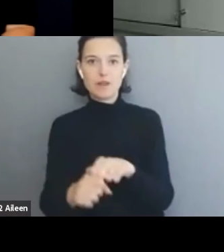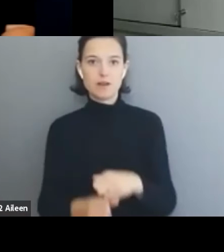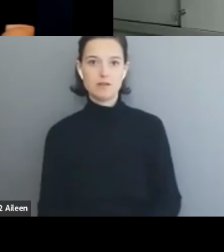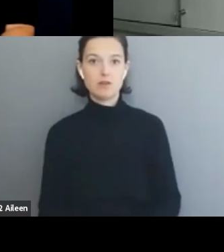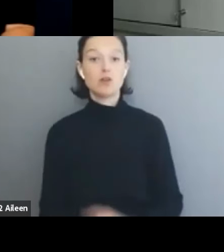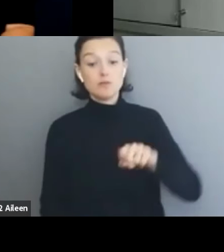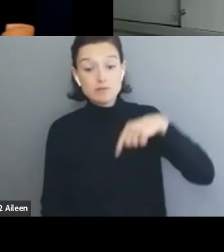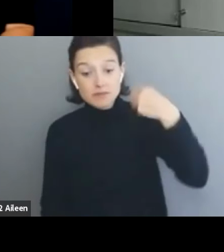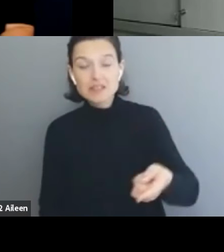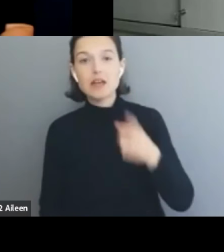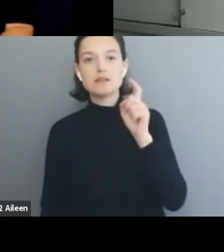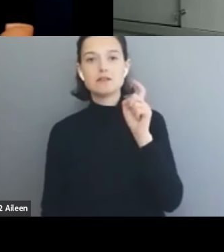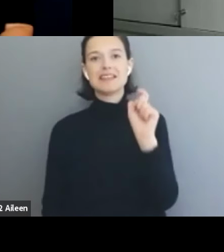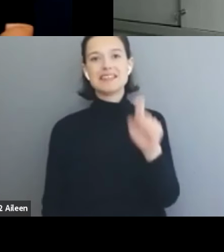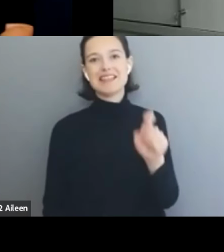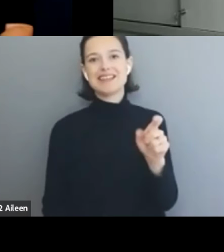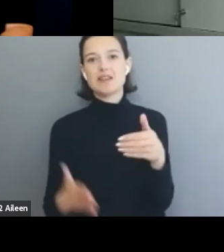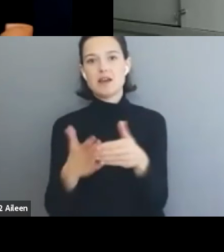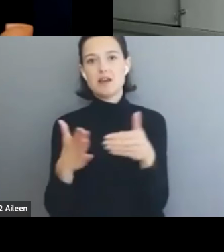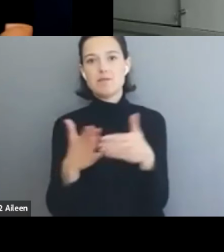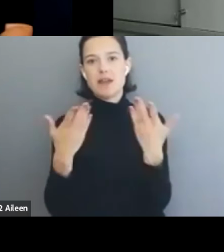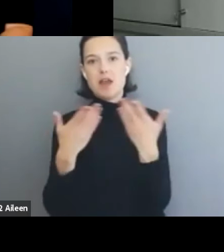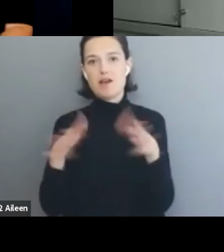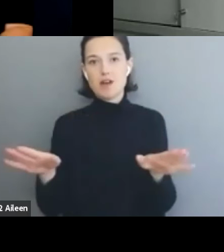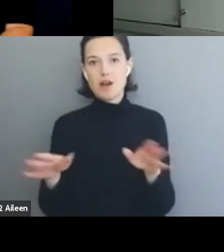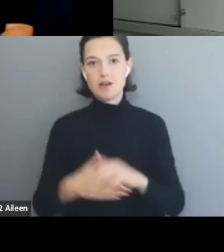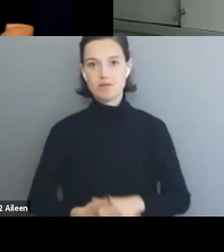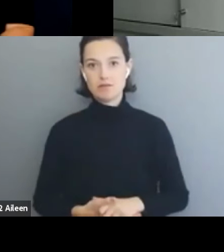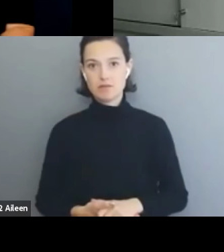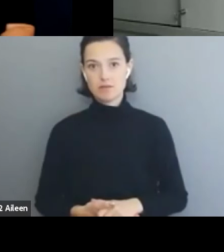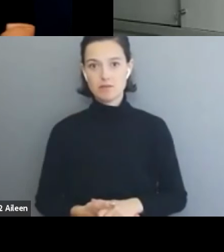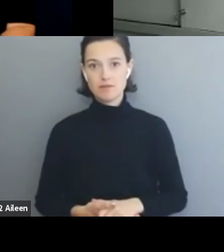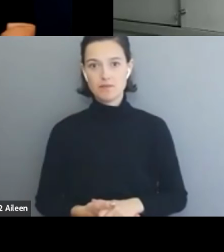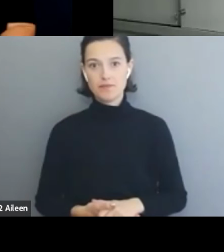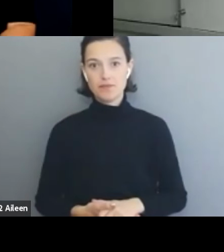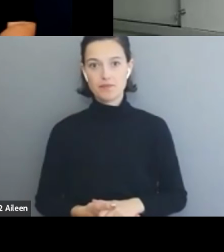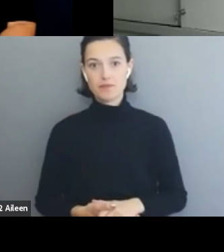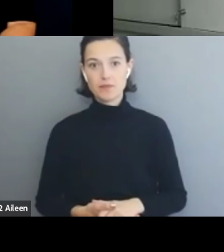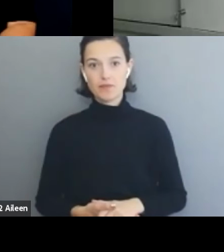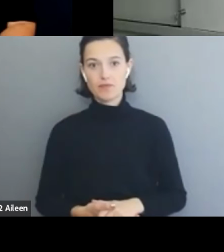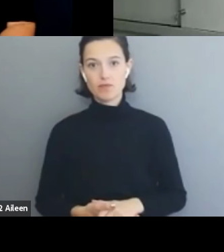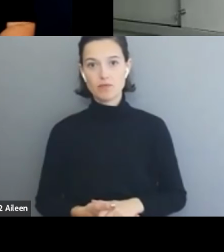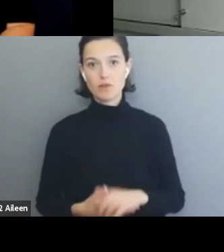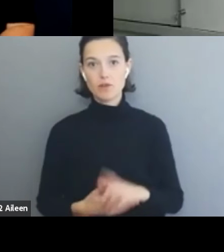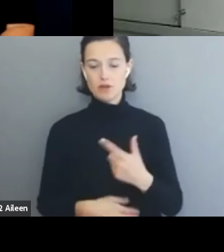digitale Barrierefreiheit haben? Und kann man als Privatperson